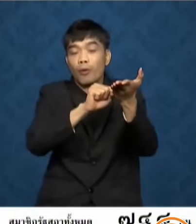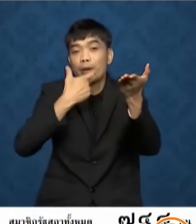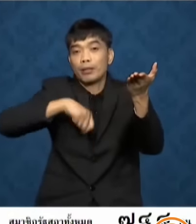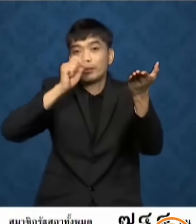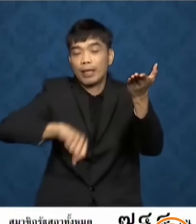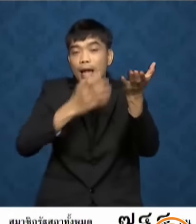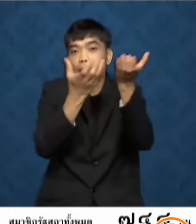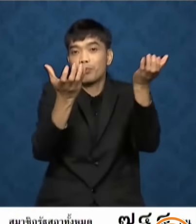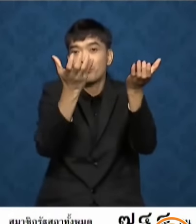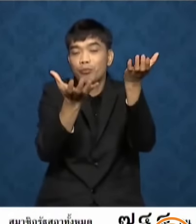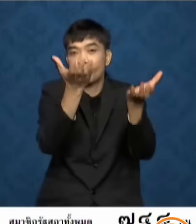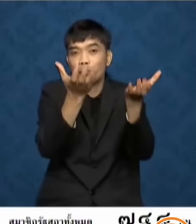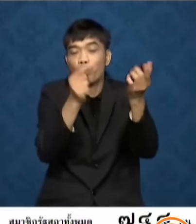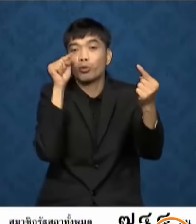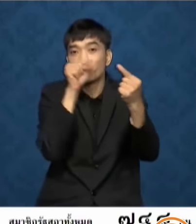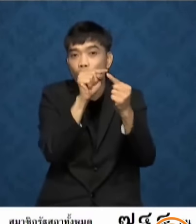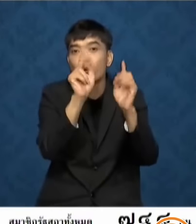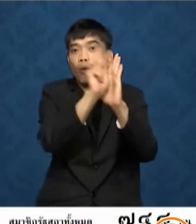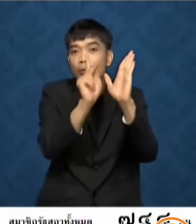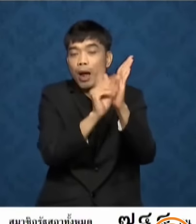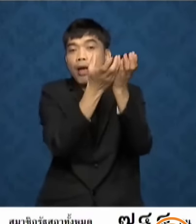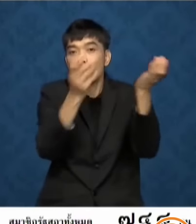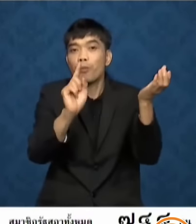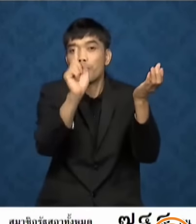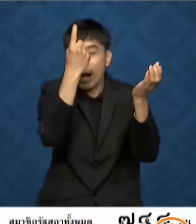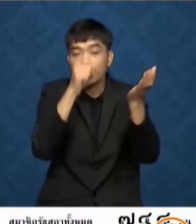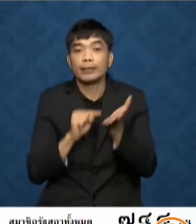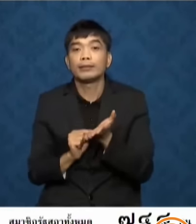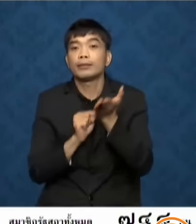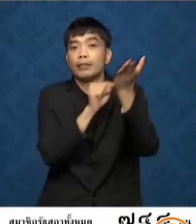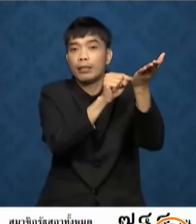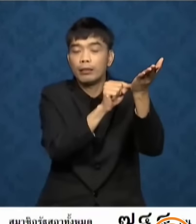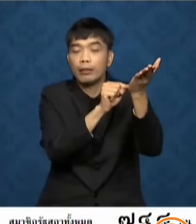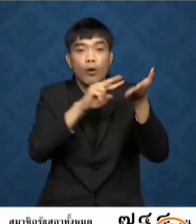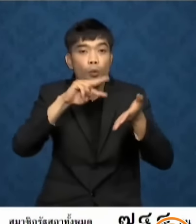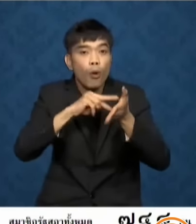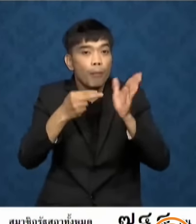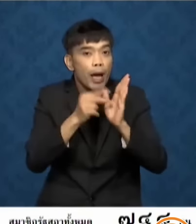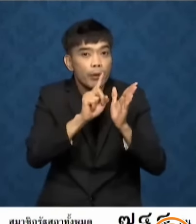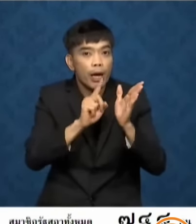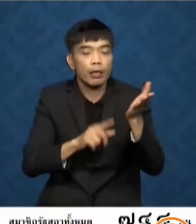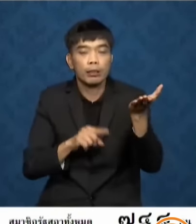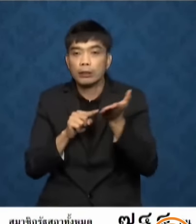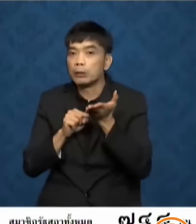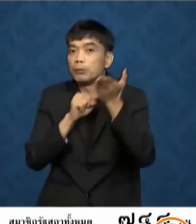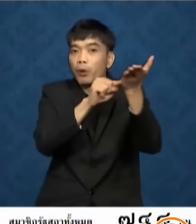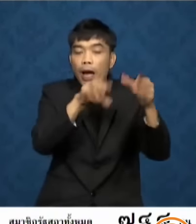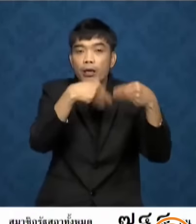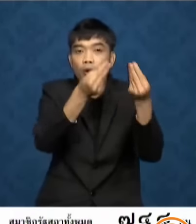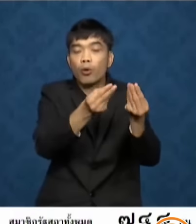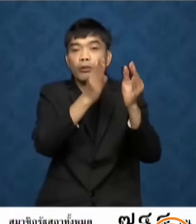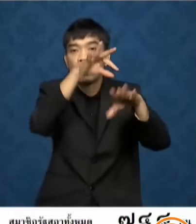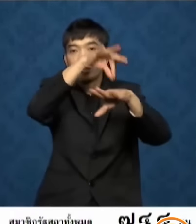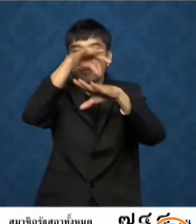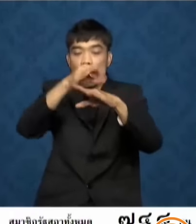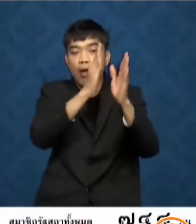กับกบวนการจดทำรฐธธรนูนชวบัใหม่สิ่ทเรากิisés criticizeัทราบที่ถ